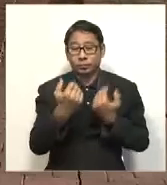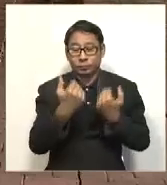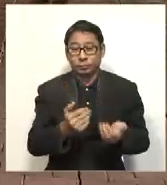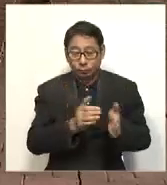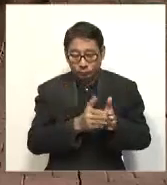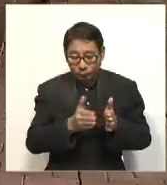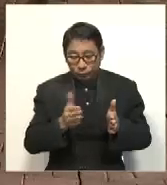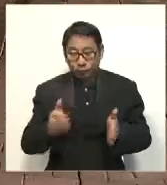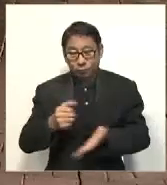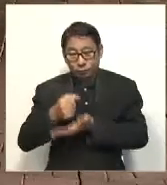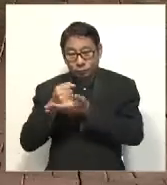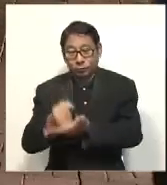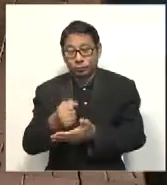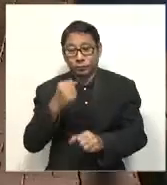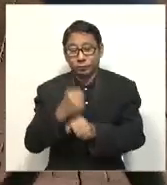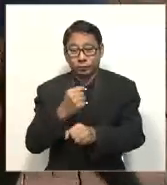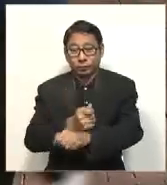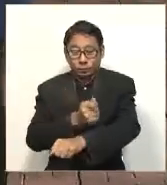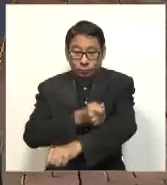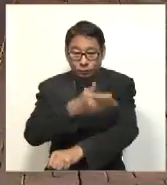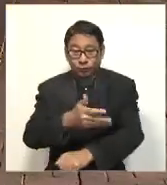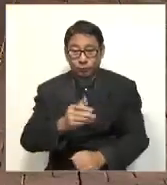ากทุกคนช่วยกันก็เชื่อว่าน่าจะทำให้ราย